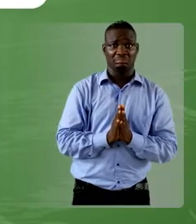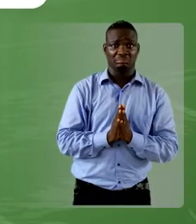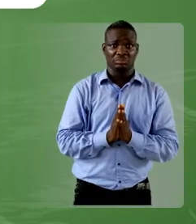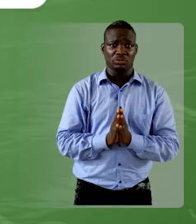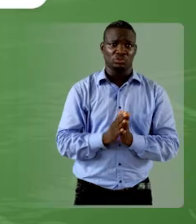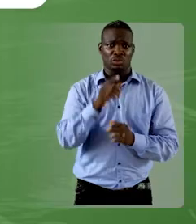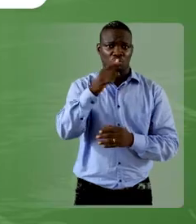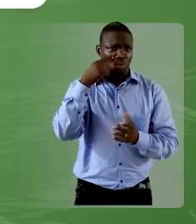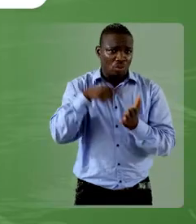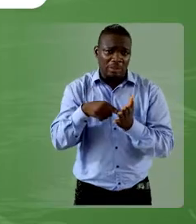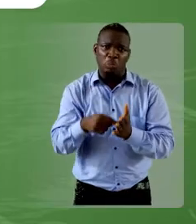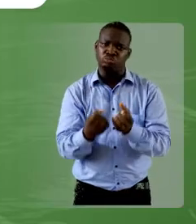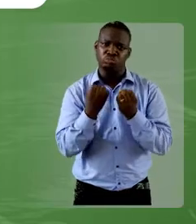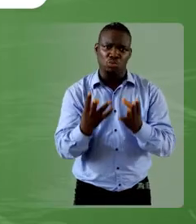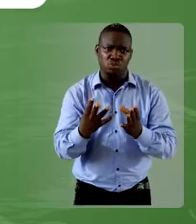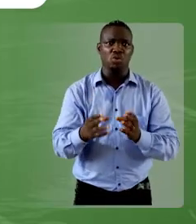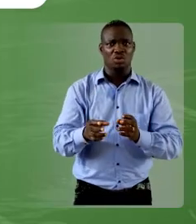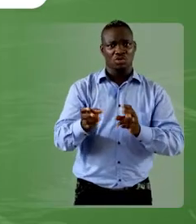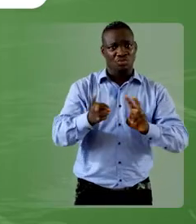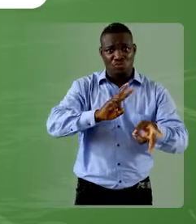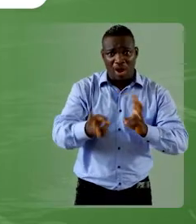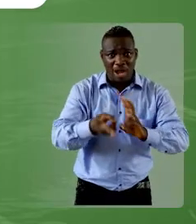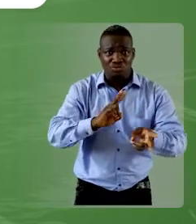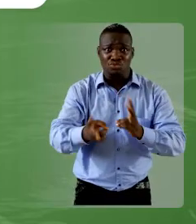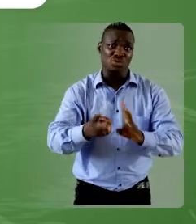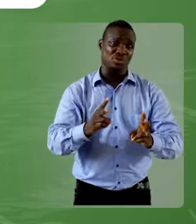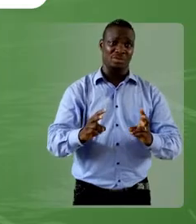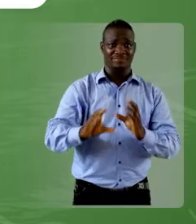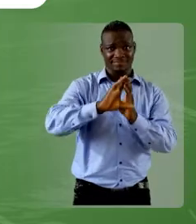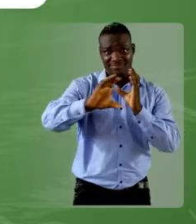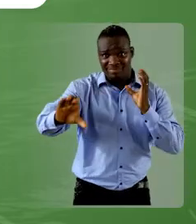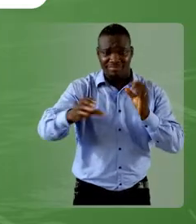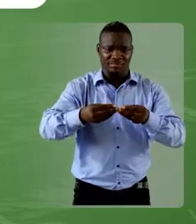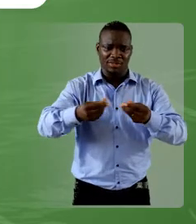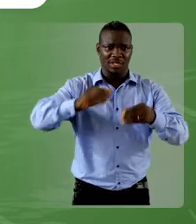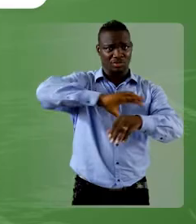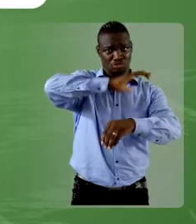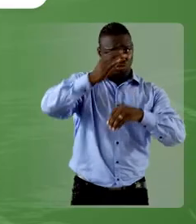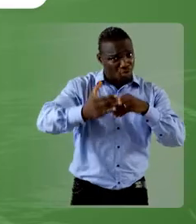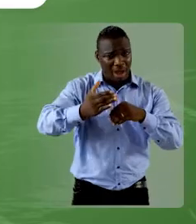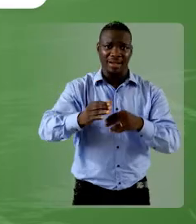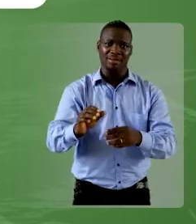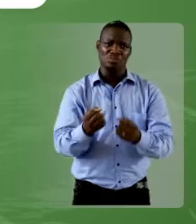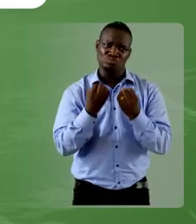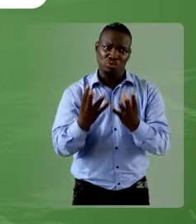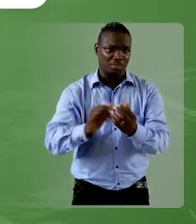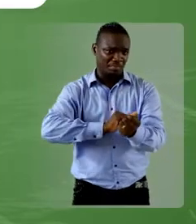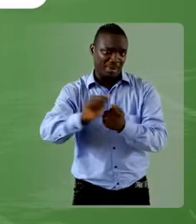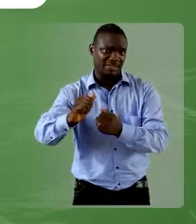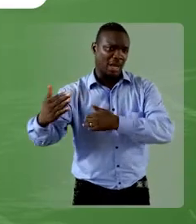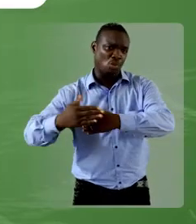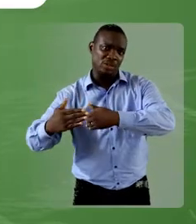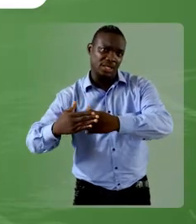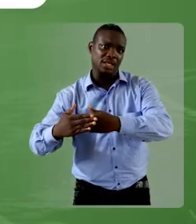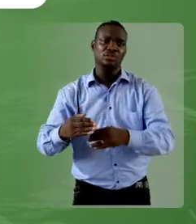de nombreux camions chargés de terre noire passent près de ton établissement.